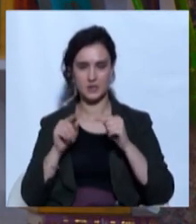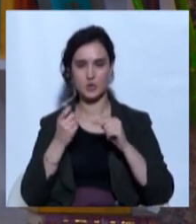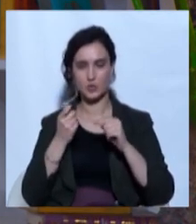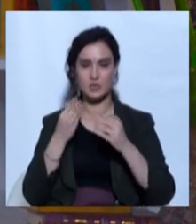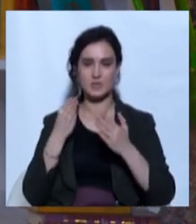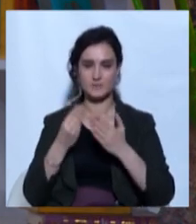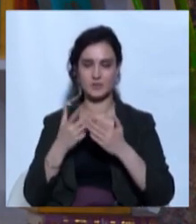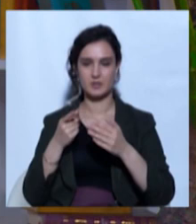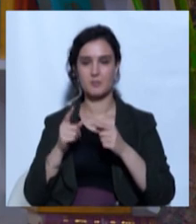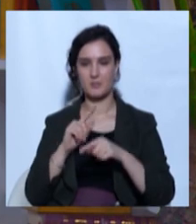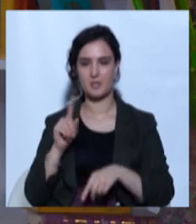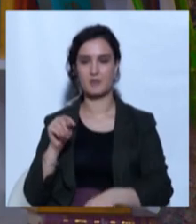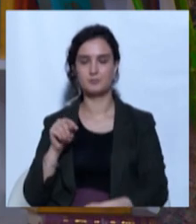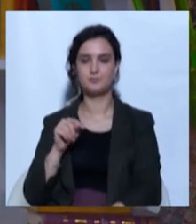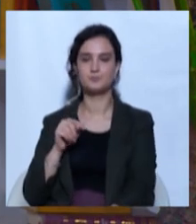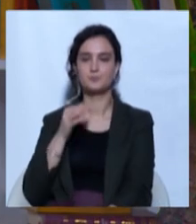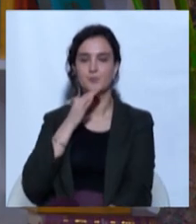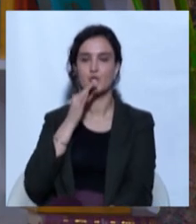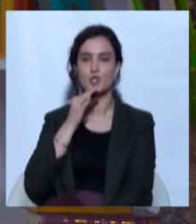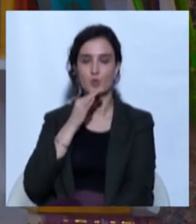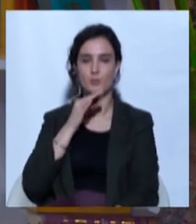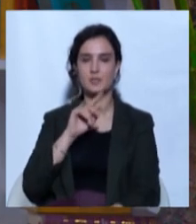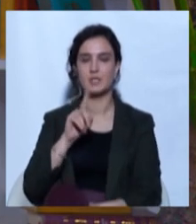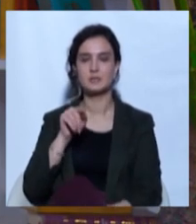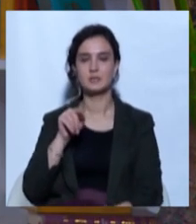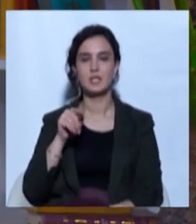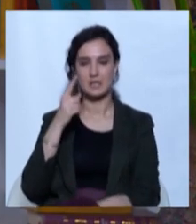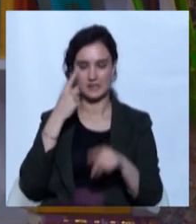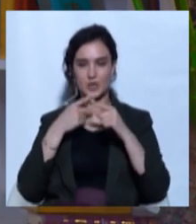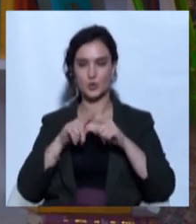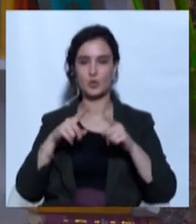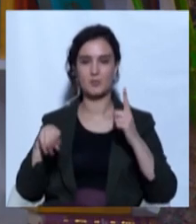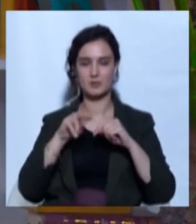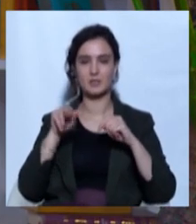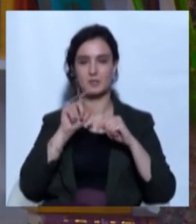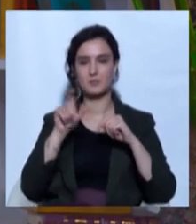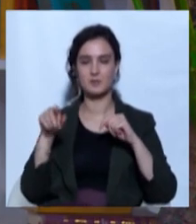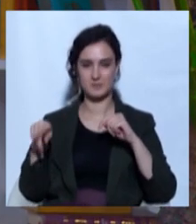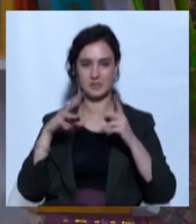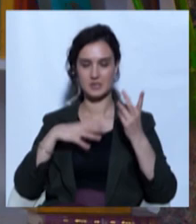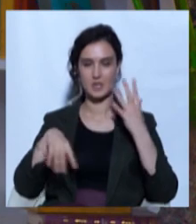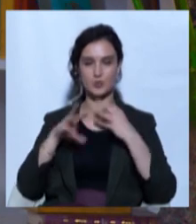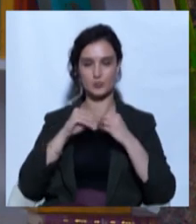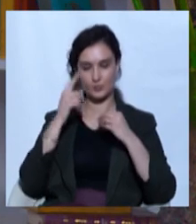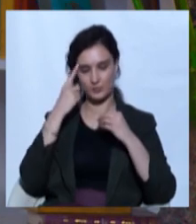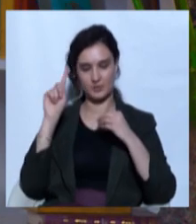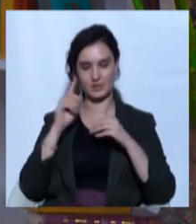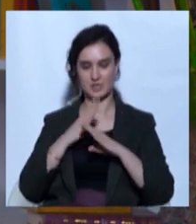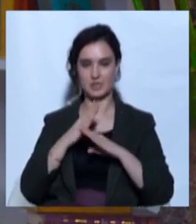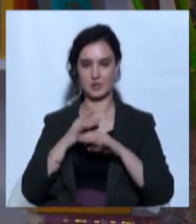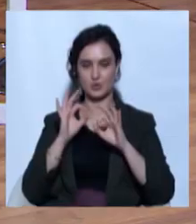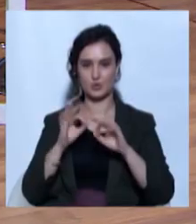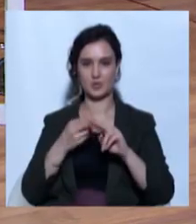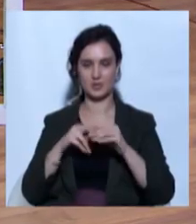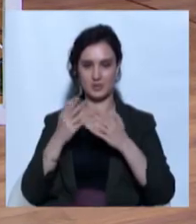ცოტათი ძვირი, მაგრამ ჯერჯერობით, რაც არქიტექტორებმა და ადამიანებმა საერთოდ მოიფიქრეს, არის